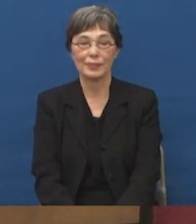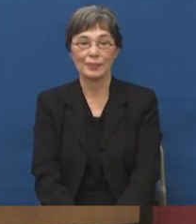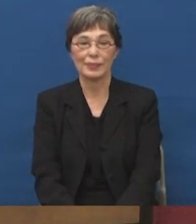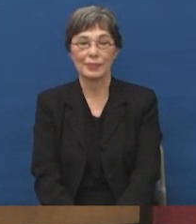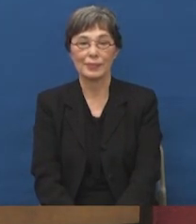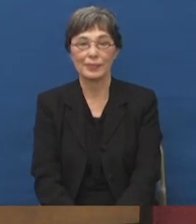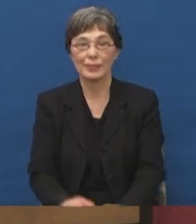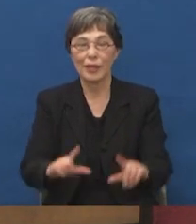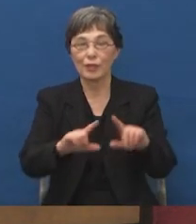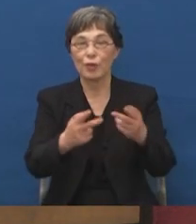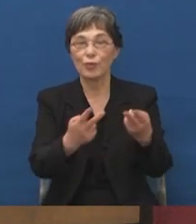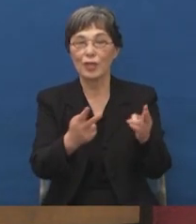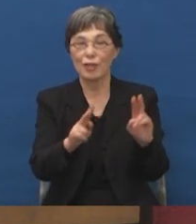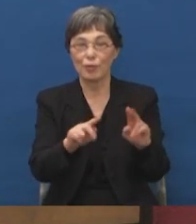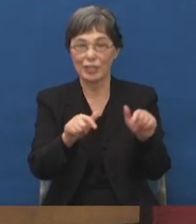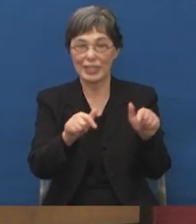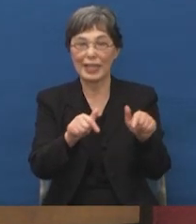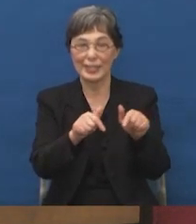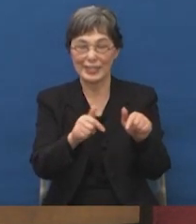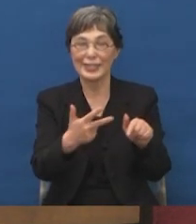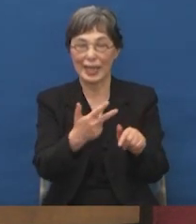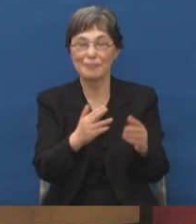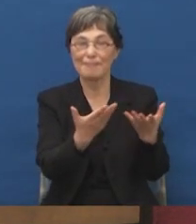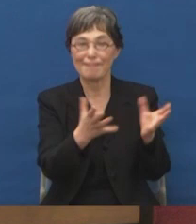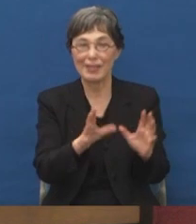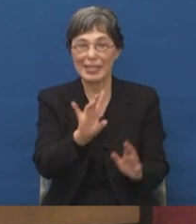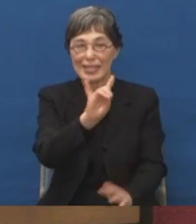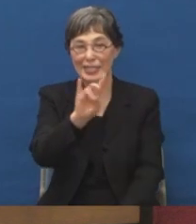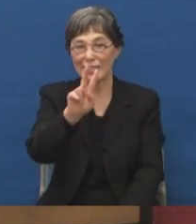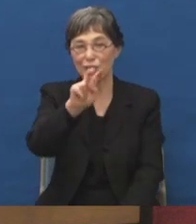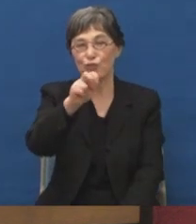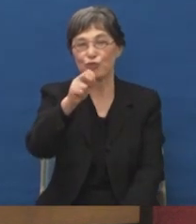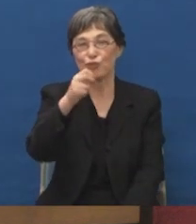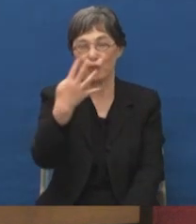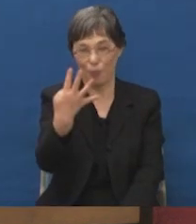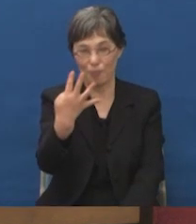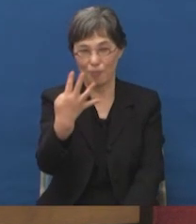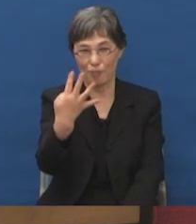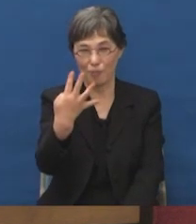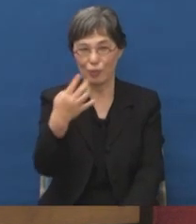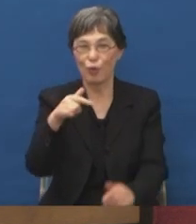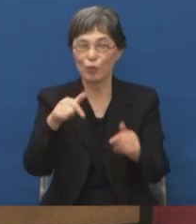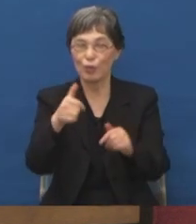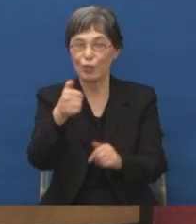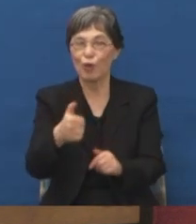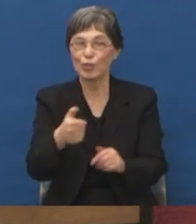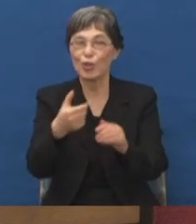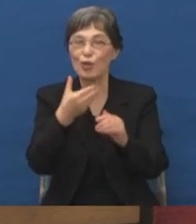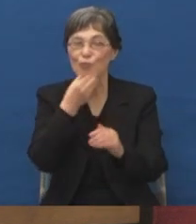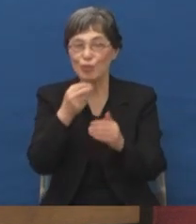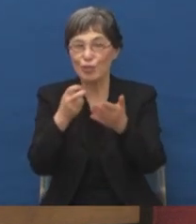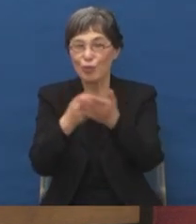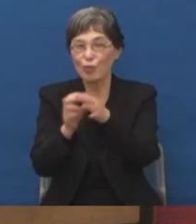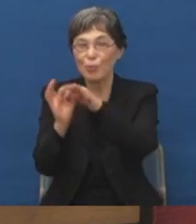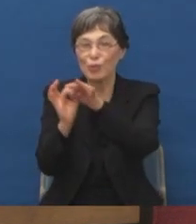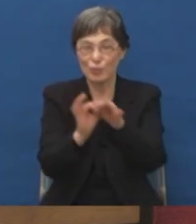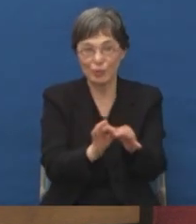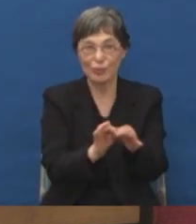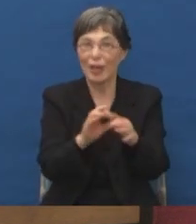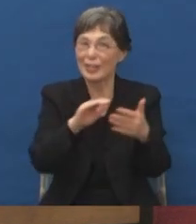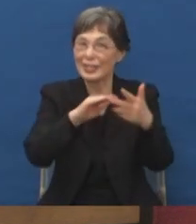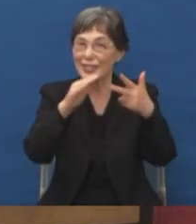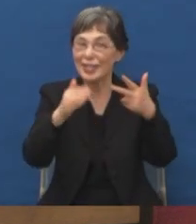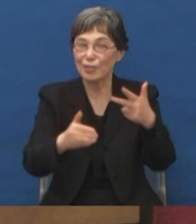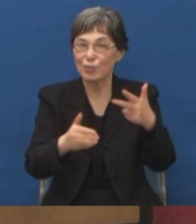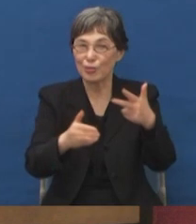日本共産党京都市会議員団は議第24号京都市老人福祉法等に基づく施設の設